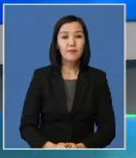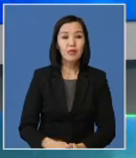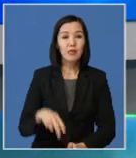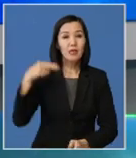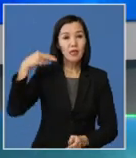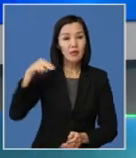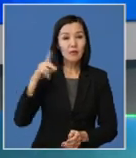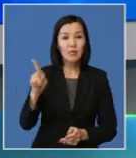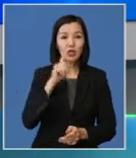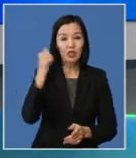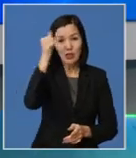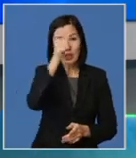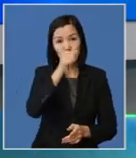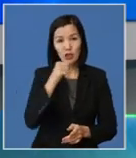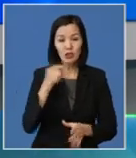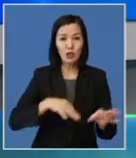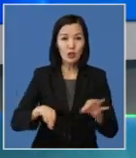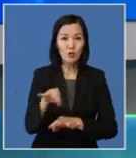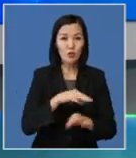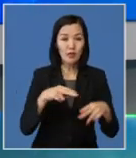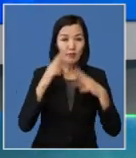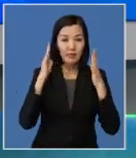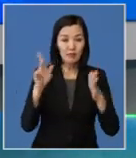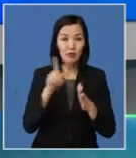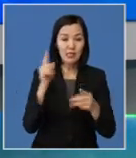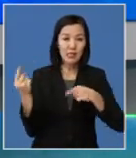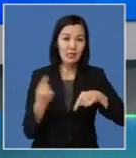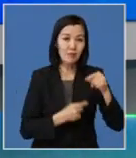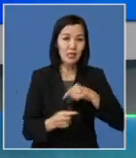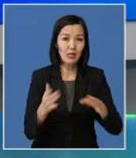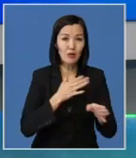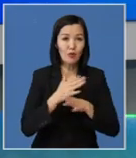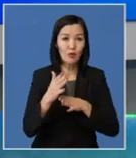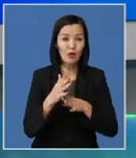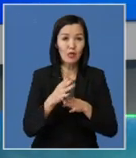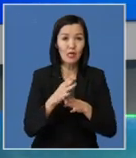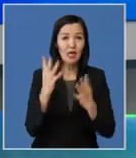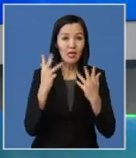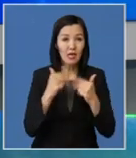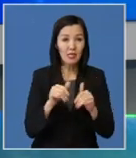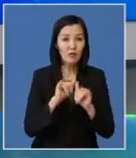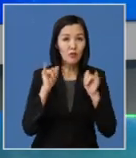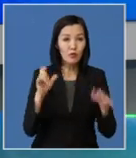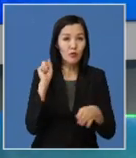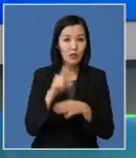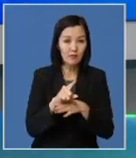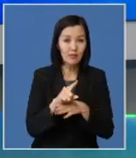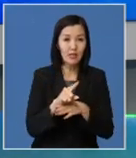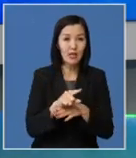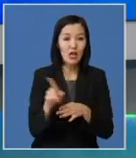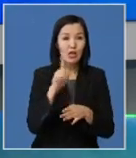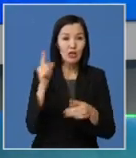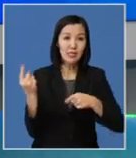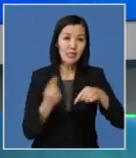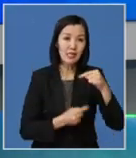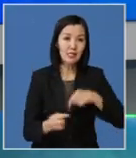Елбасы жастар жылында стартап жобаларға басымдық беріп, жас кәсіпкерлерге бөлінетін грант санын көбейтуді тапсырды. Бұл жаңалықты жетісулық жас кәсіпкер